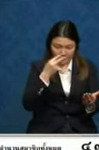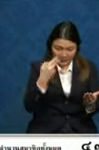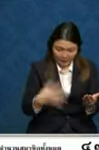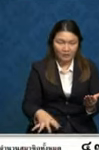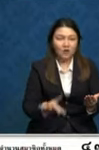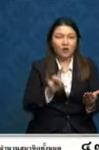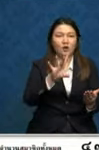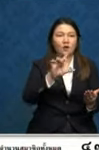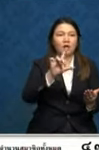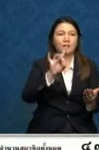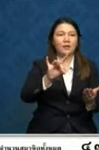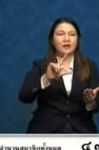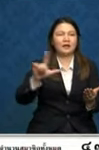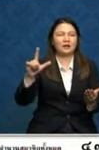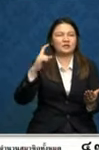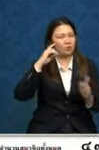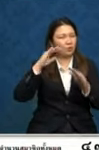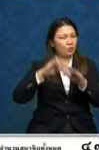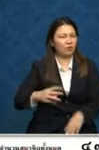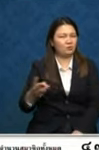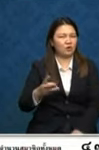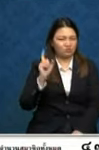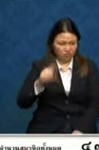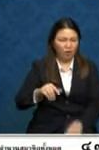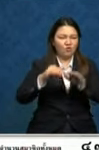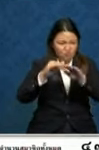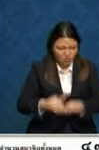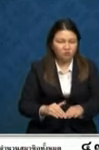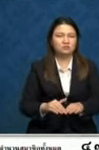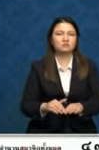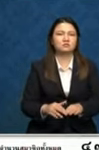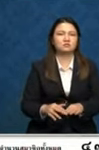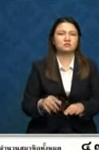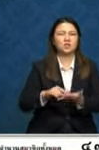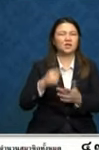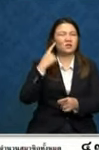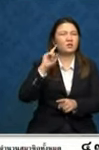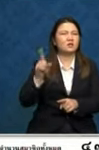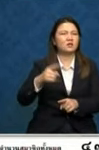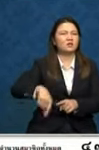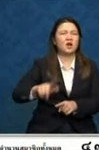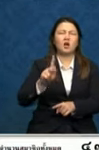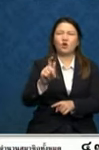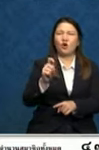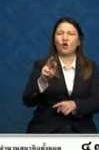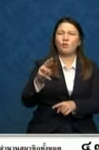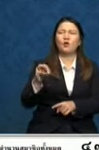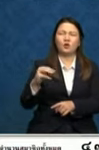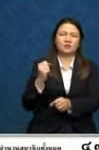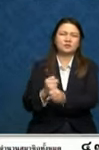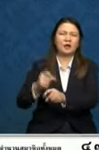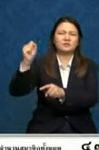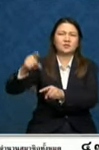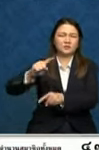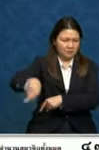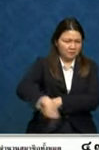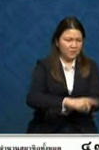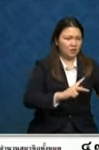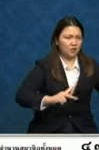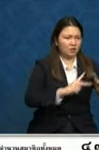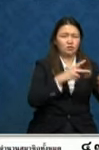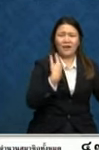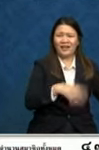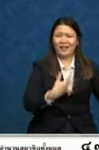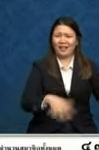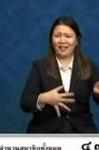แล้วเนี่ยปรับลดน้อยเพราะฉะนั้นเนี่ยถ้าปรับลดแค่นี้ไม่ได้มีประโยชน์เลยครับกับการทำงานซ้ำซ้อนของเจ้าหน้าที่ที่ไม่มี